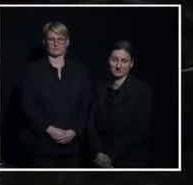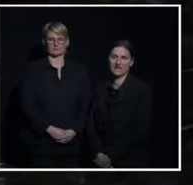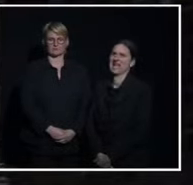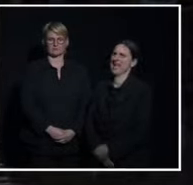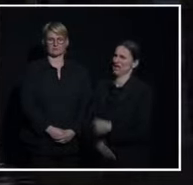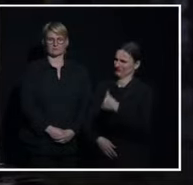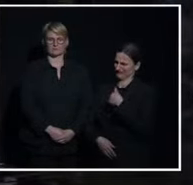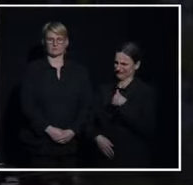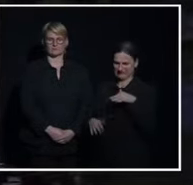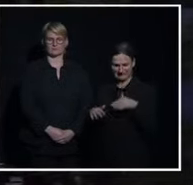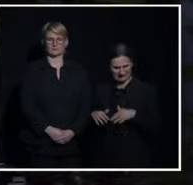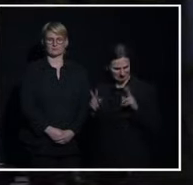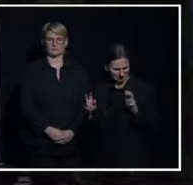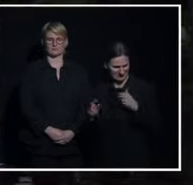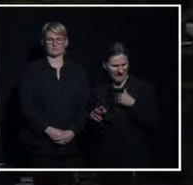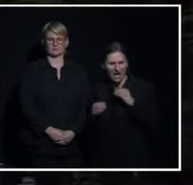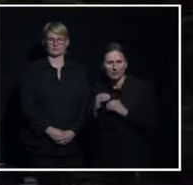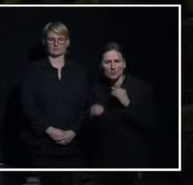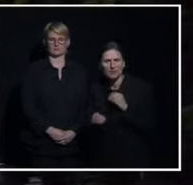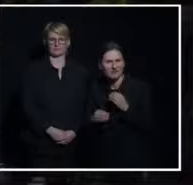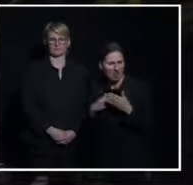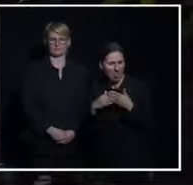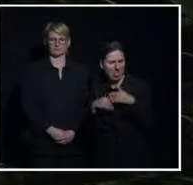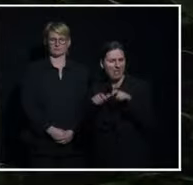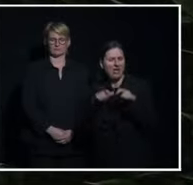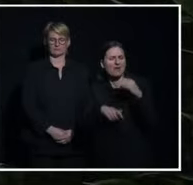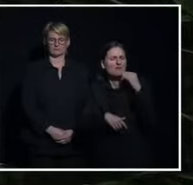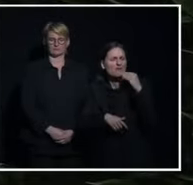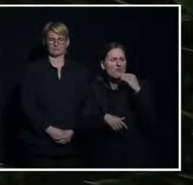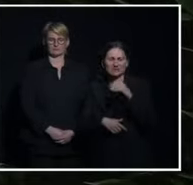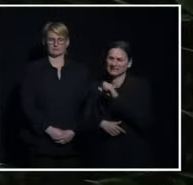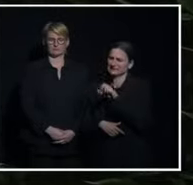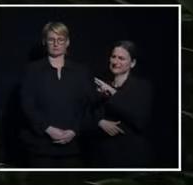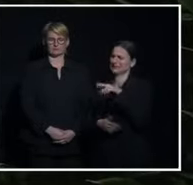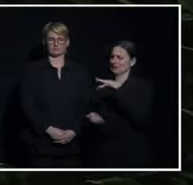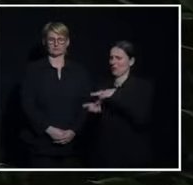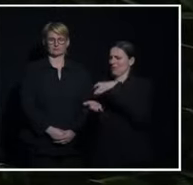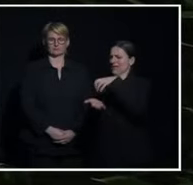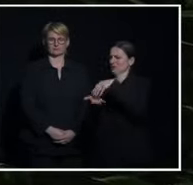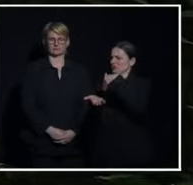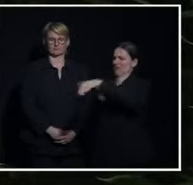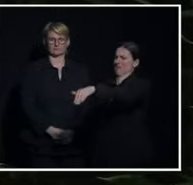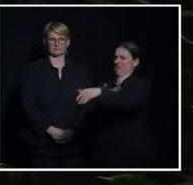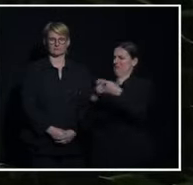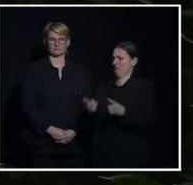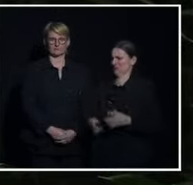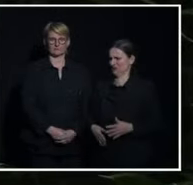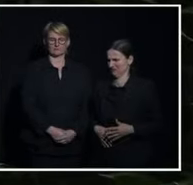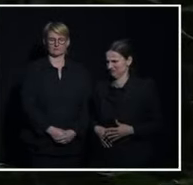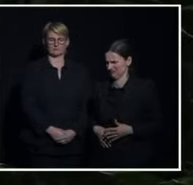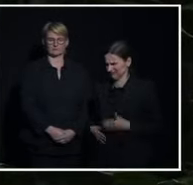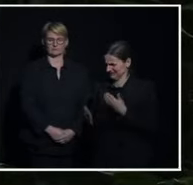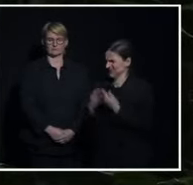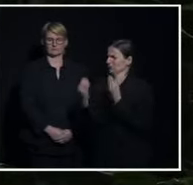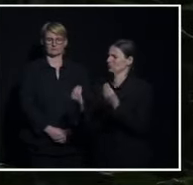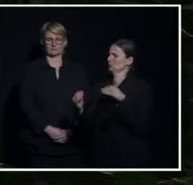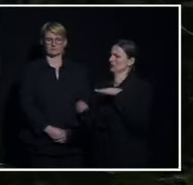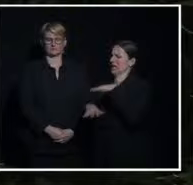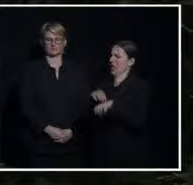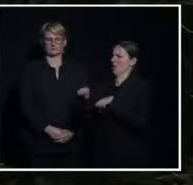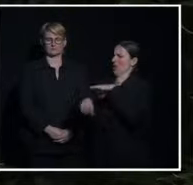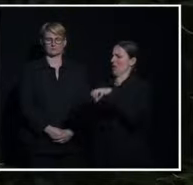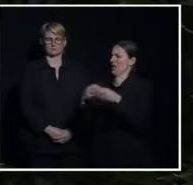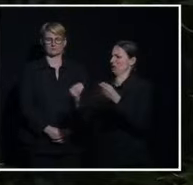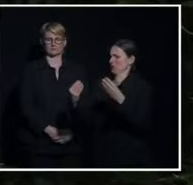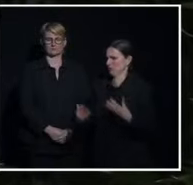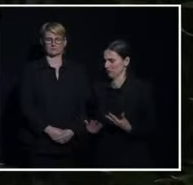Ich hätte Probleme, wenn die in meiner Nähe wären. Sinti und Roma sollten aus Innenstädten verbannt werden. Die haben eine hohe